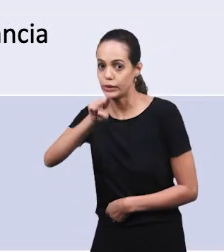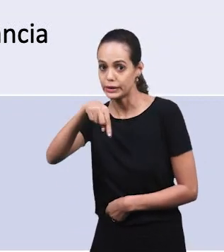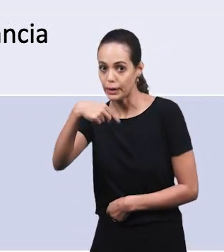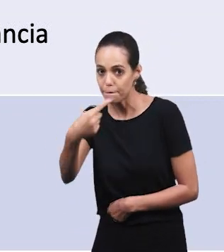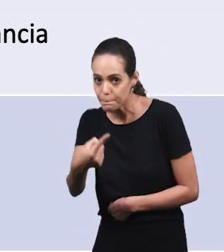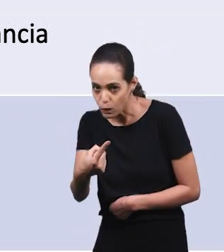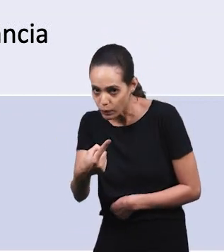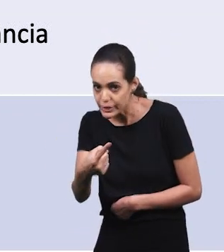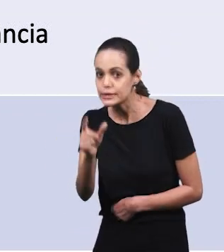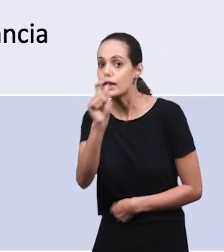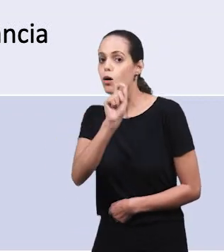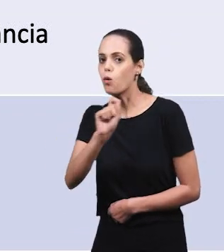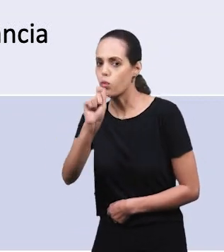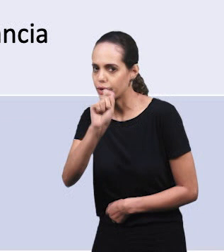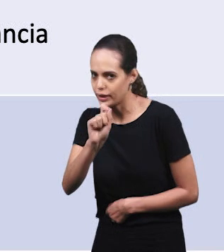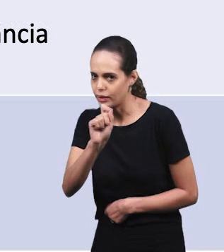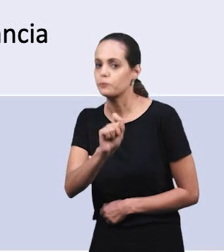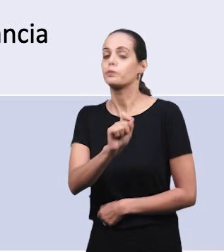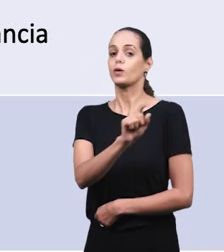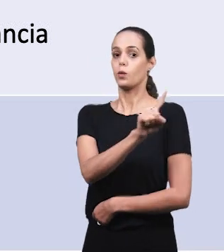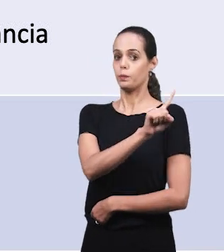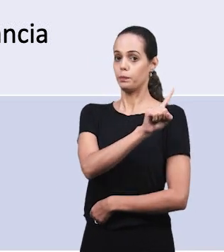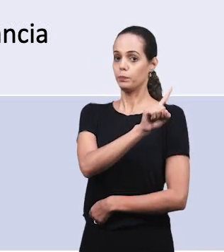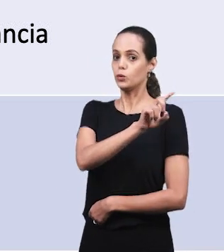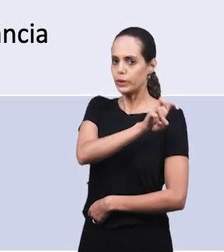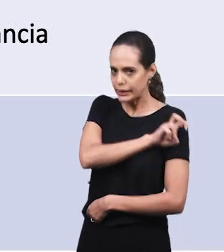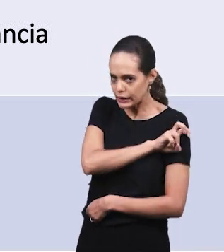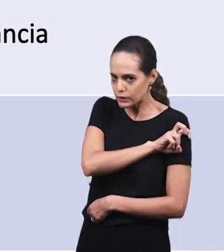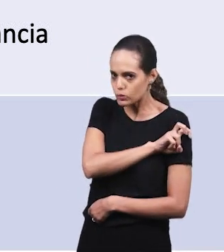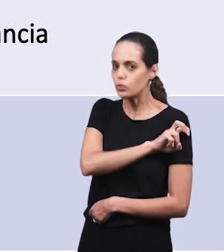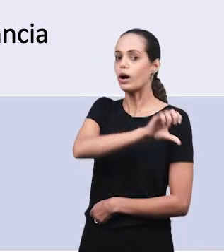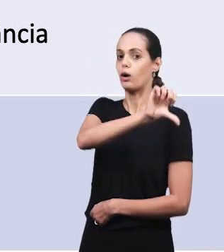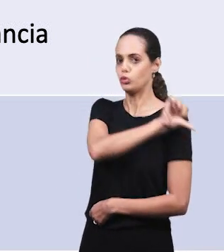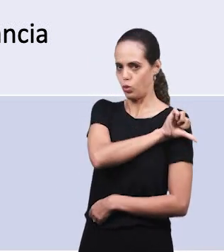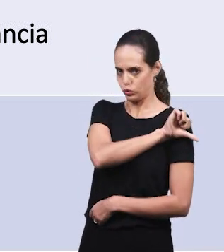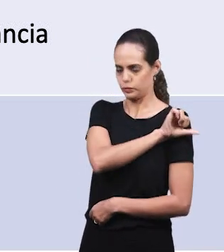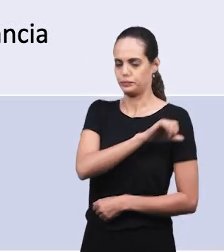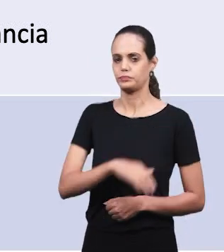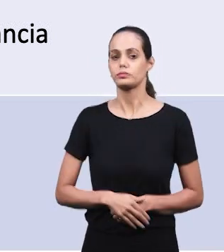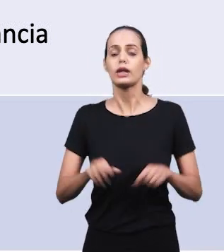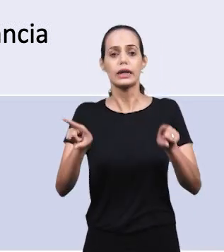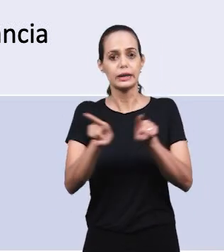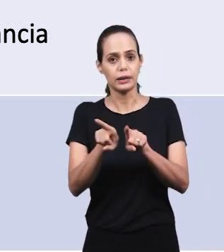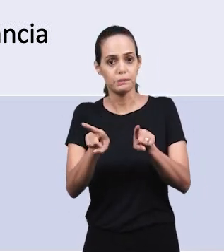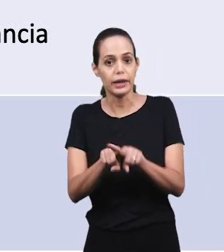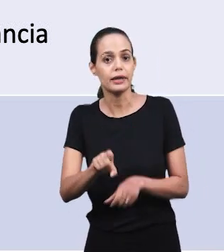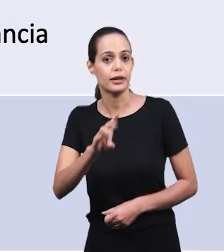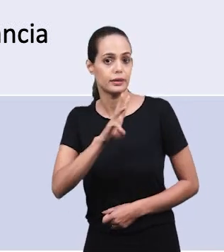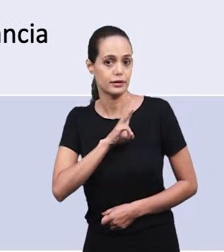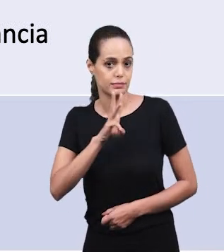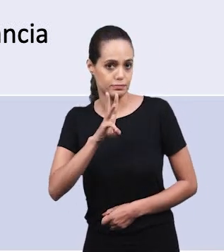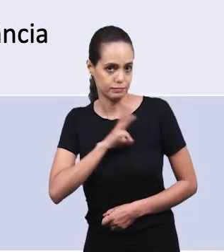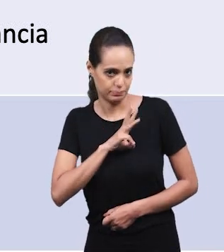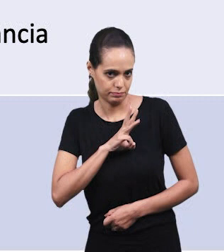de 6e au 9e. L'enseignement moyen, c'est